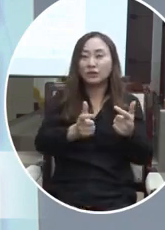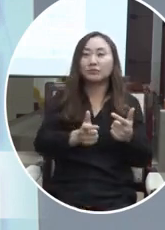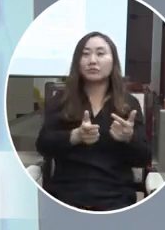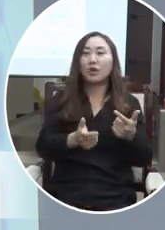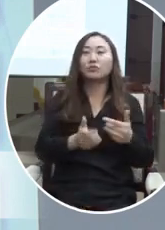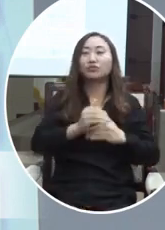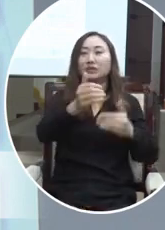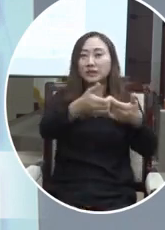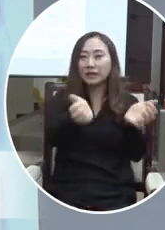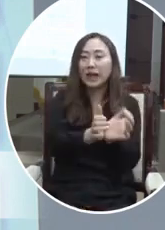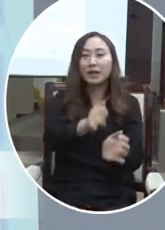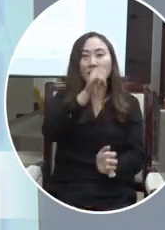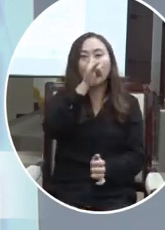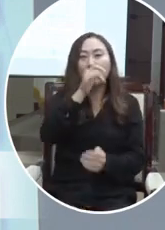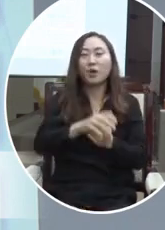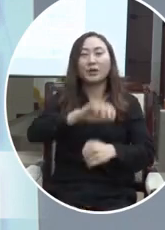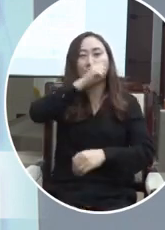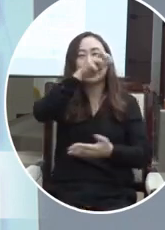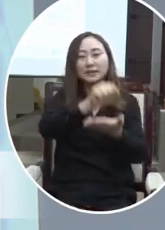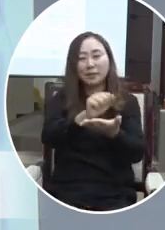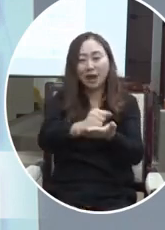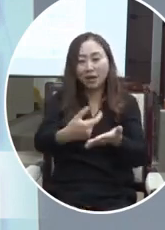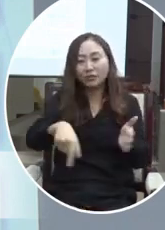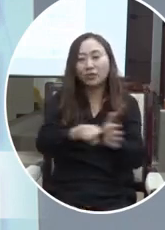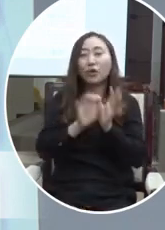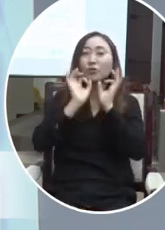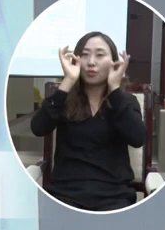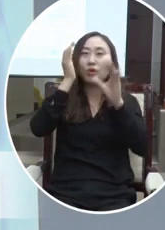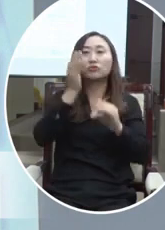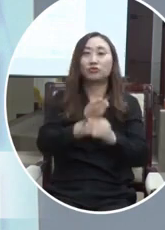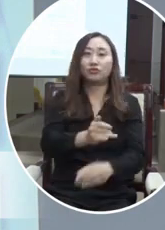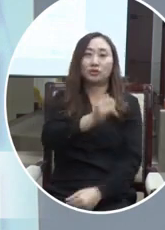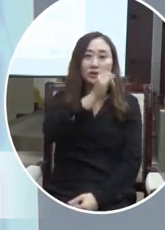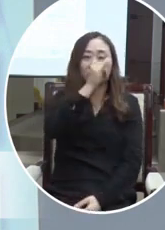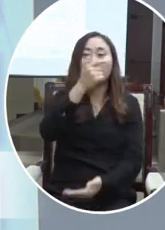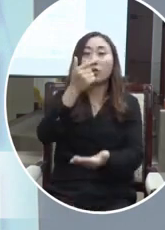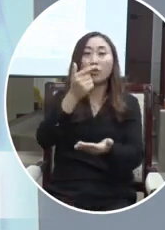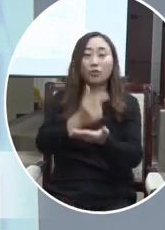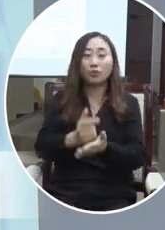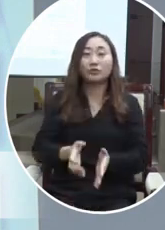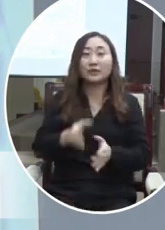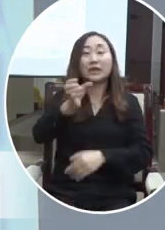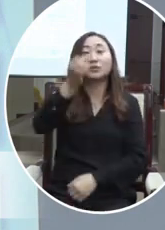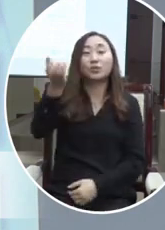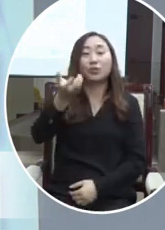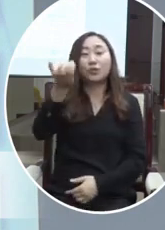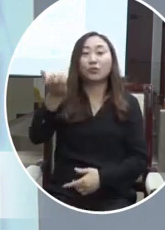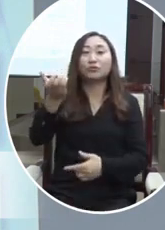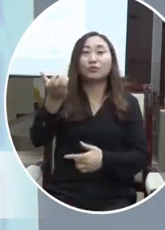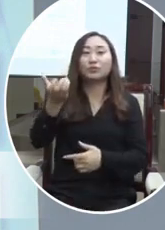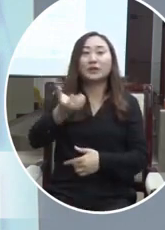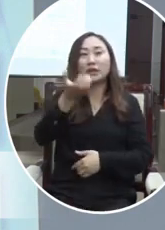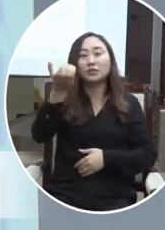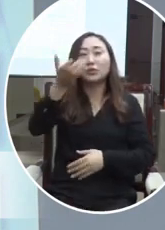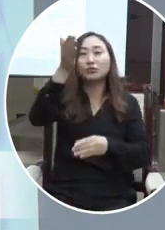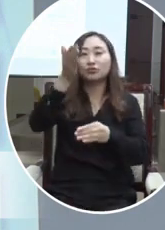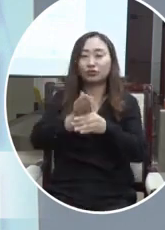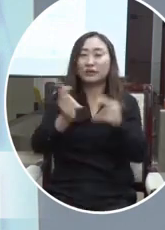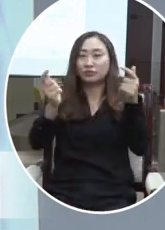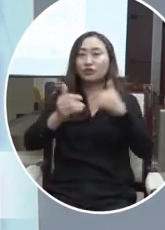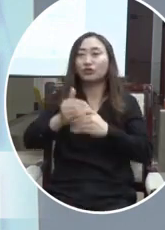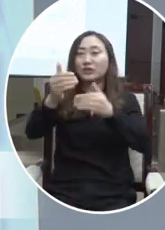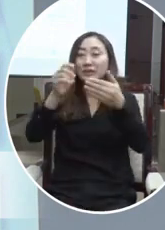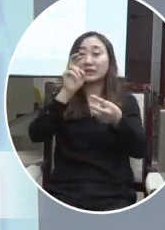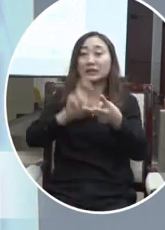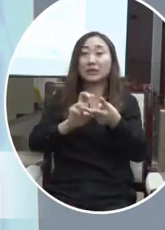외부의 예산 확보를 위해 적극적으로 공모 사업에 임하고 있습니다. 노원구 탄소중립 추진센터 선정도 바로 그